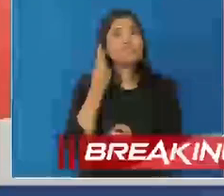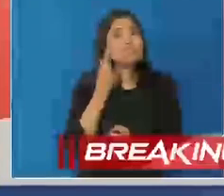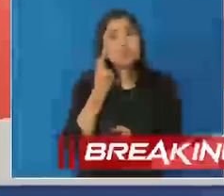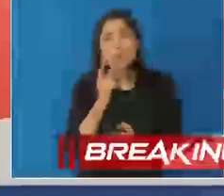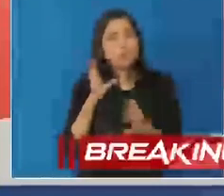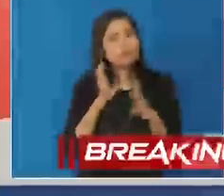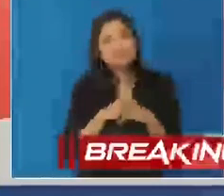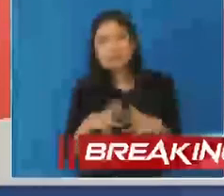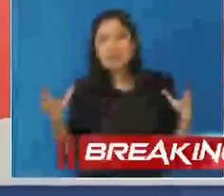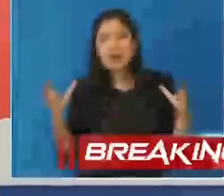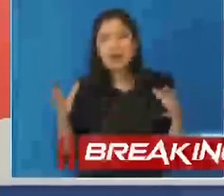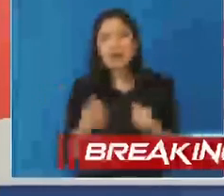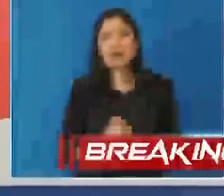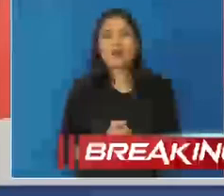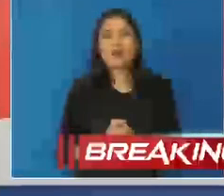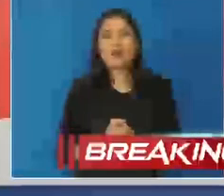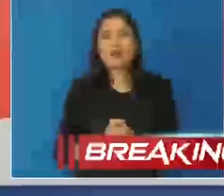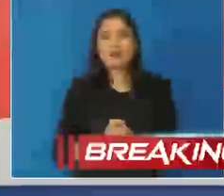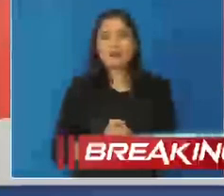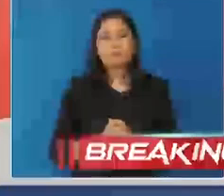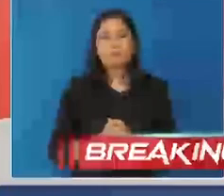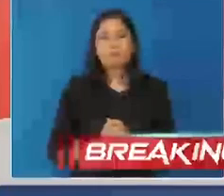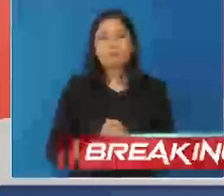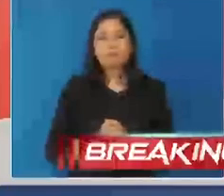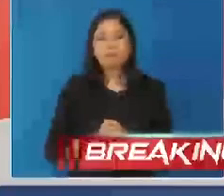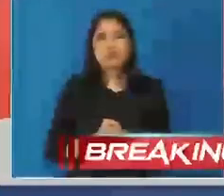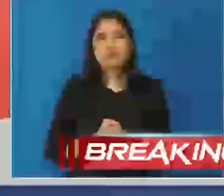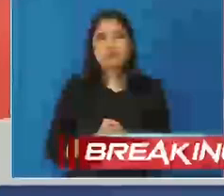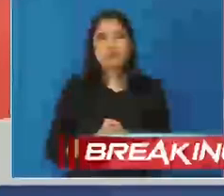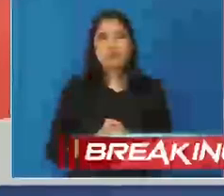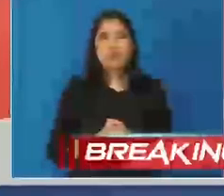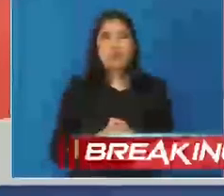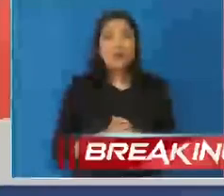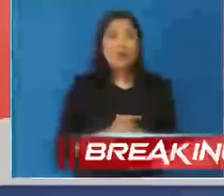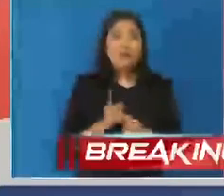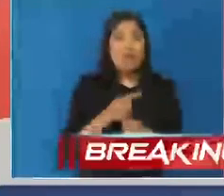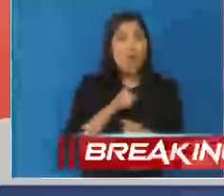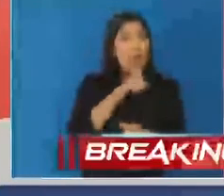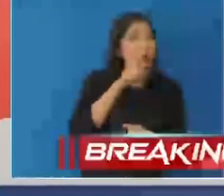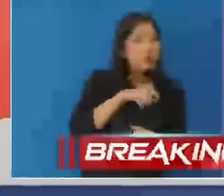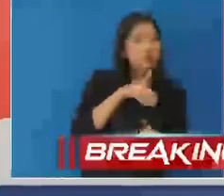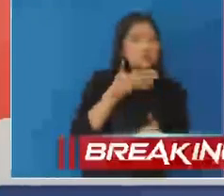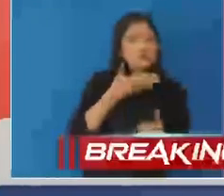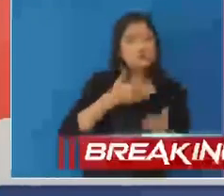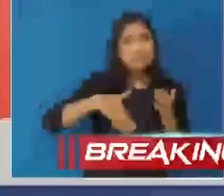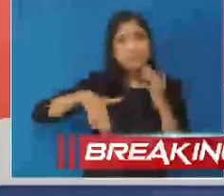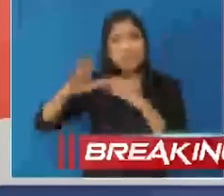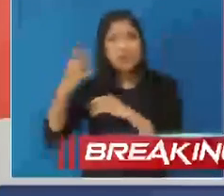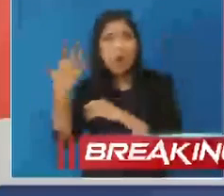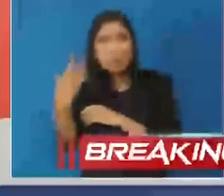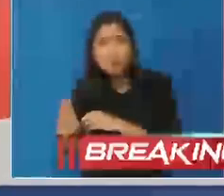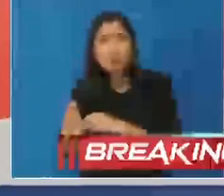sangat besar terkait dengan hal itu apalagi kemudian harus pergi ke kampung dengan